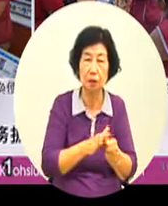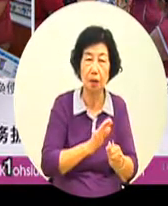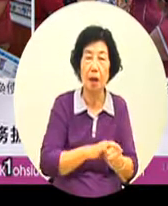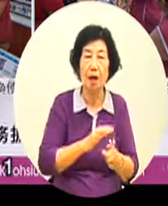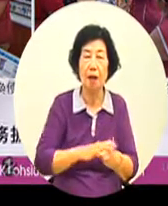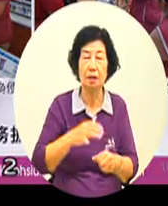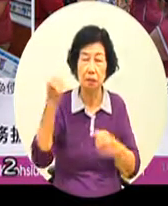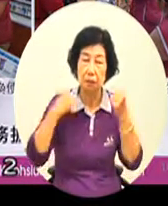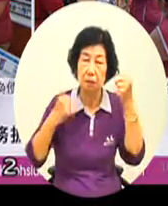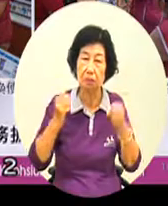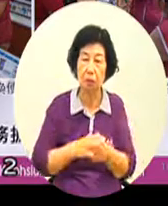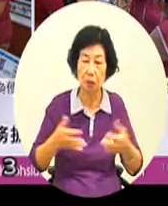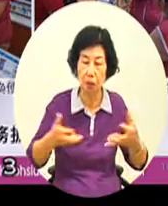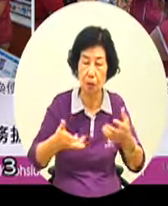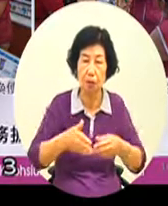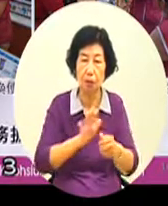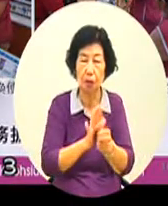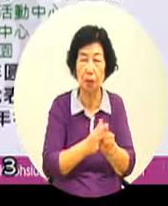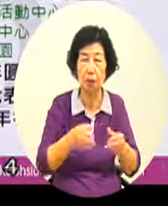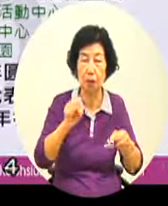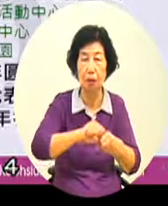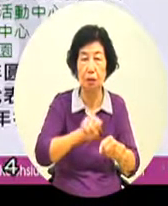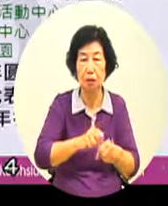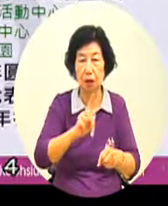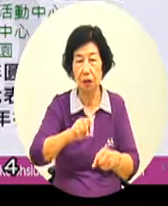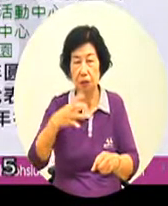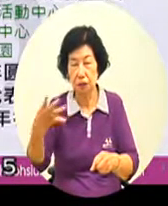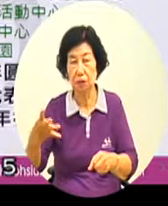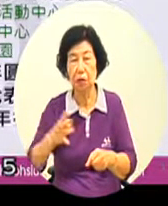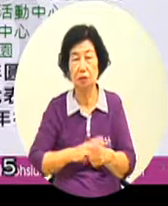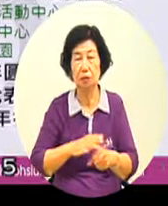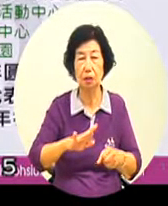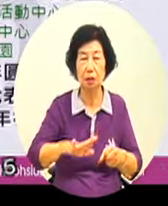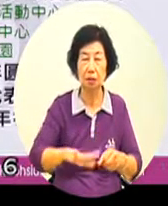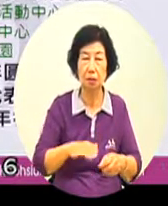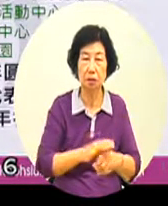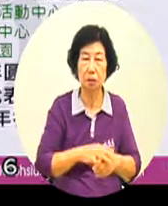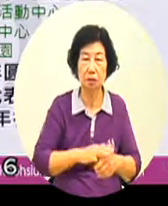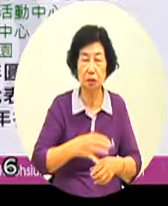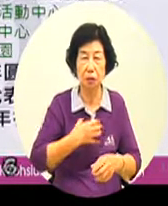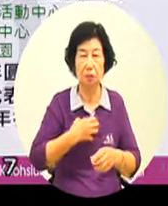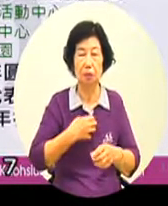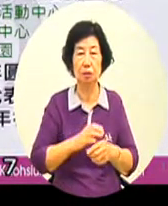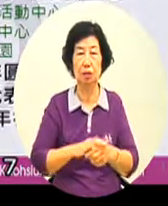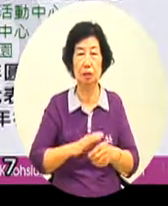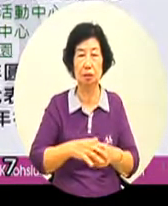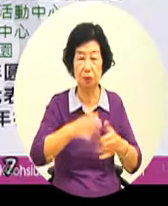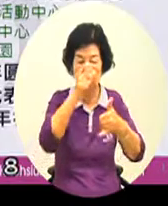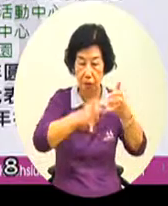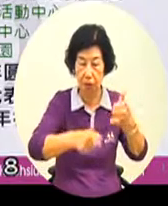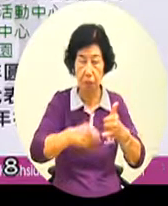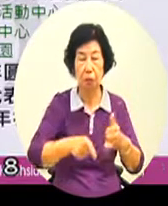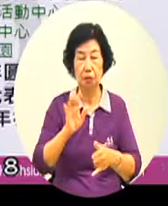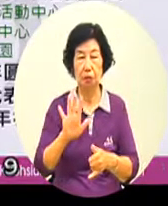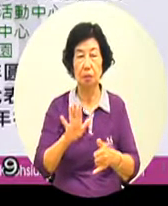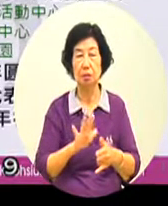到14个点。那针对高风险的一些相关个案，我们也有提供各种不同的一个相